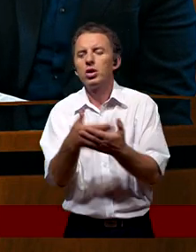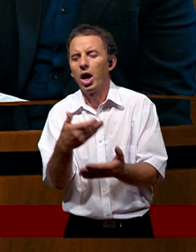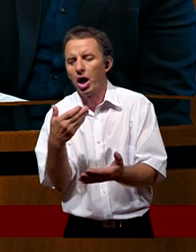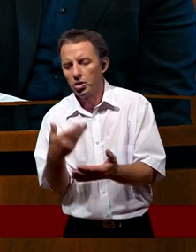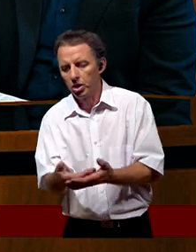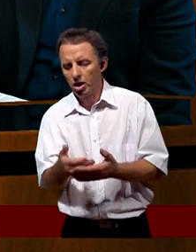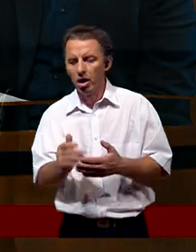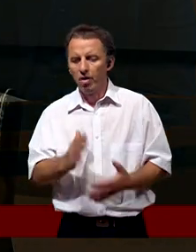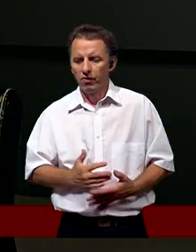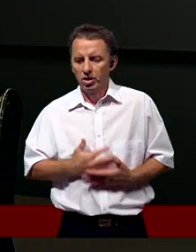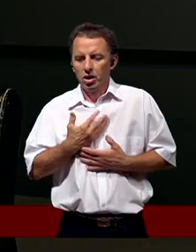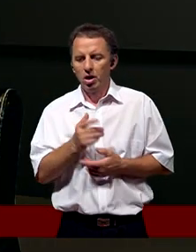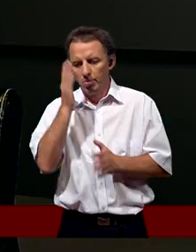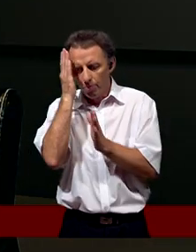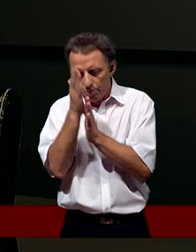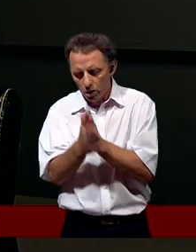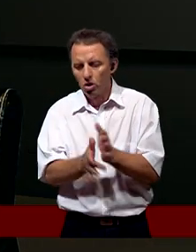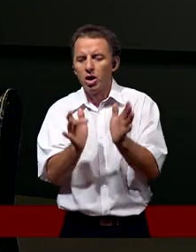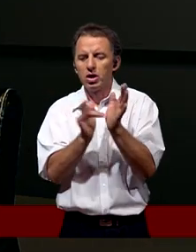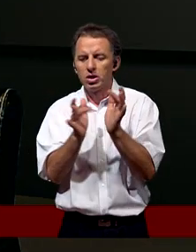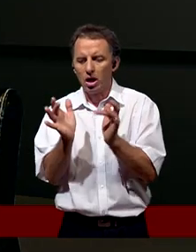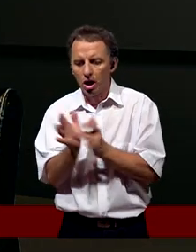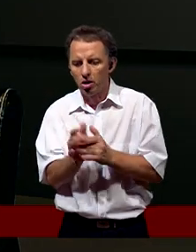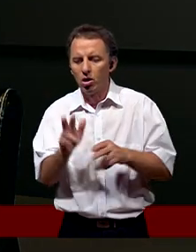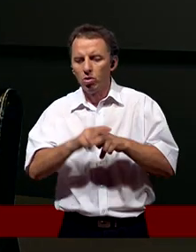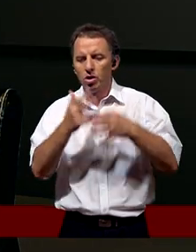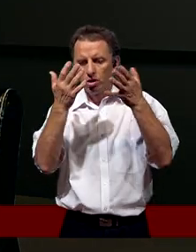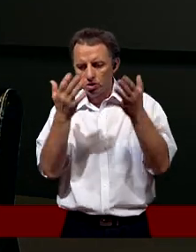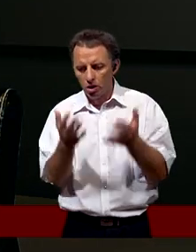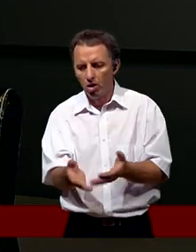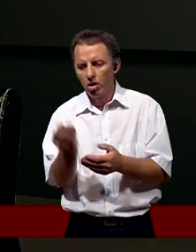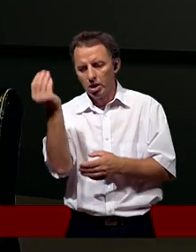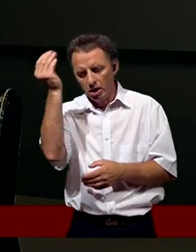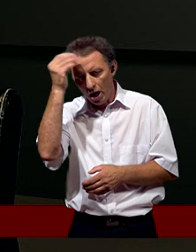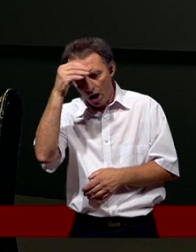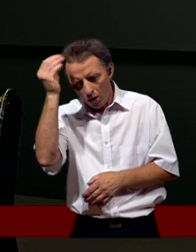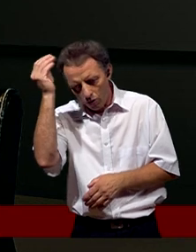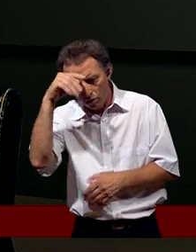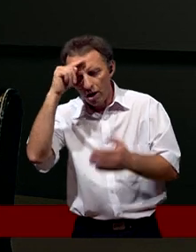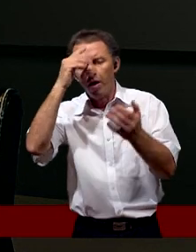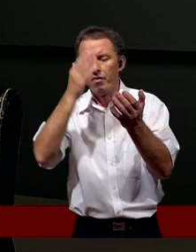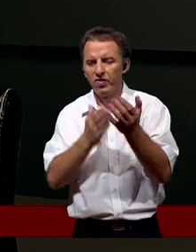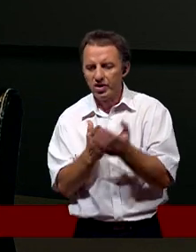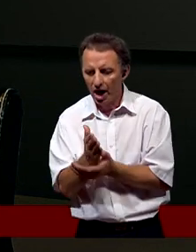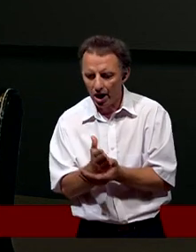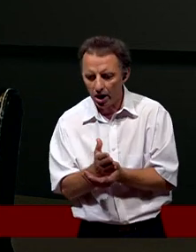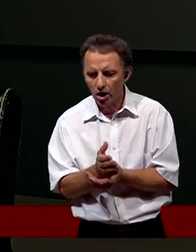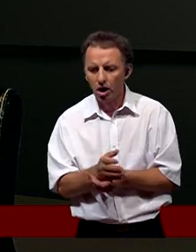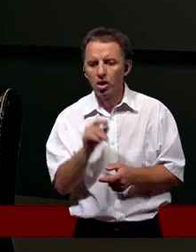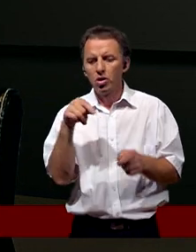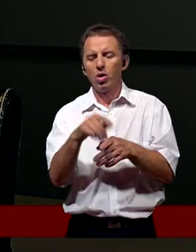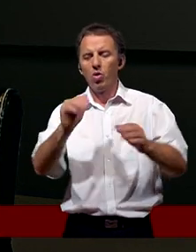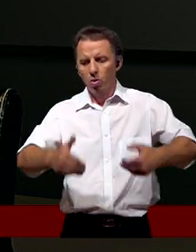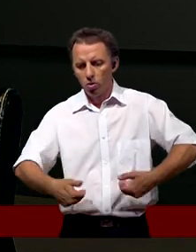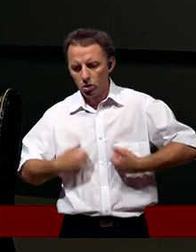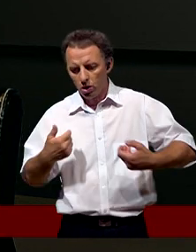dlaczego. Tak, właśnie mi się wydaje, że, też, że po prostu Jezus chciał nauczyć wiarę. Tak jak każdego